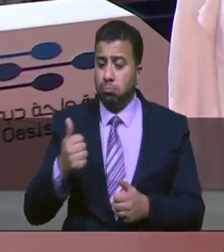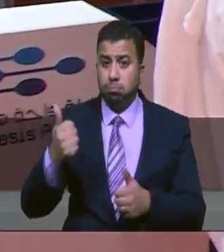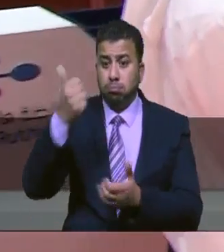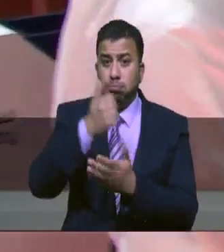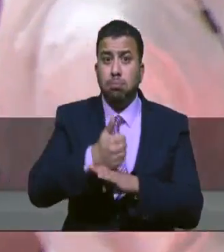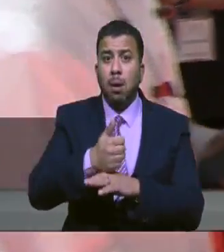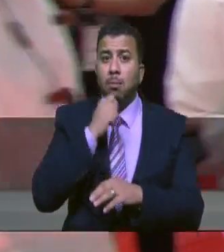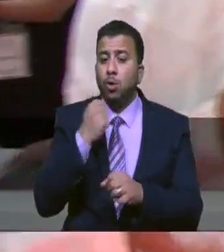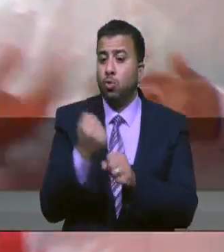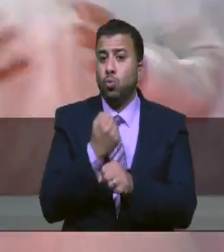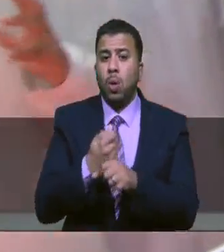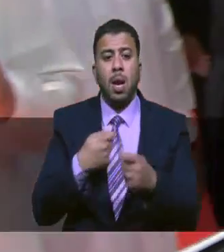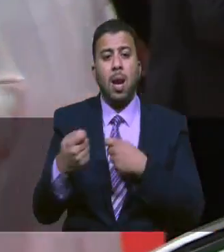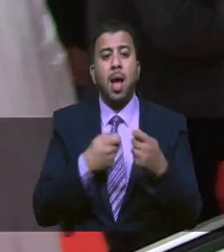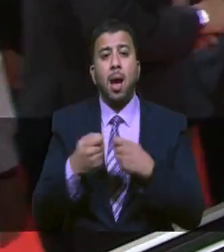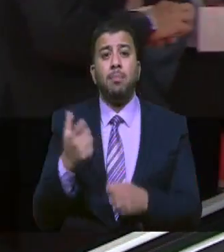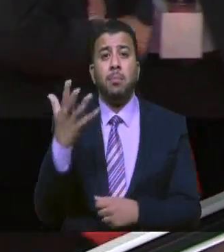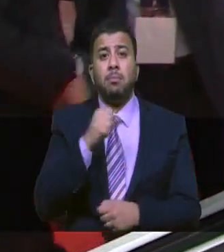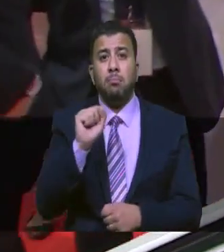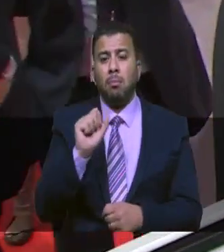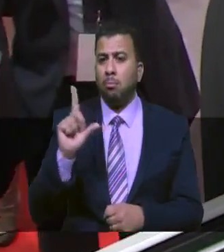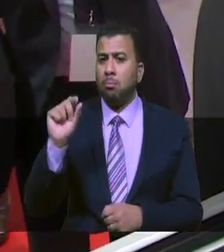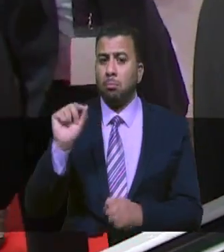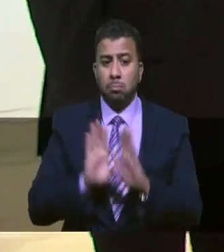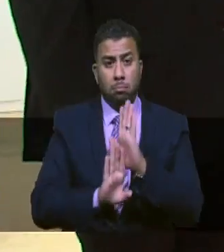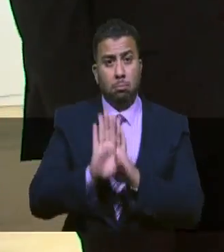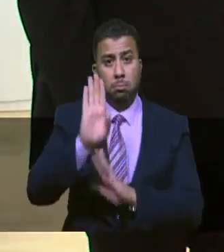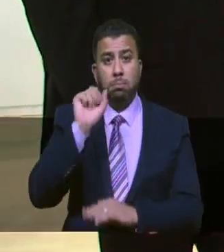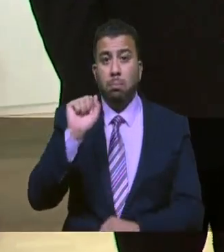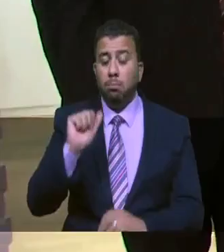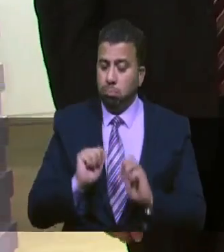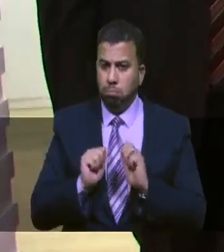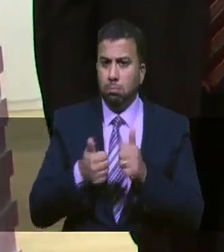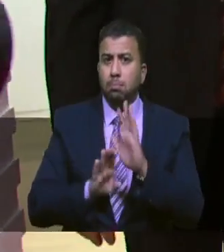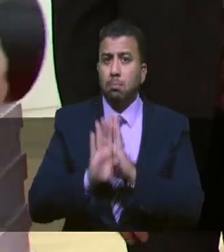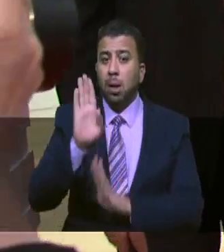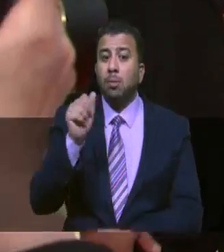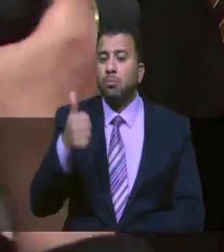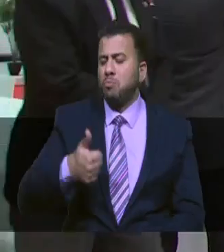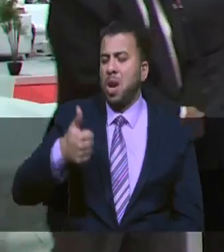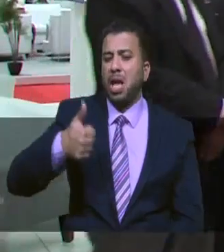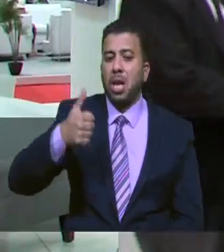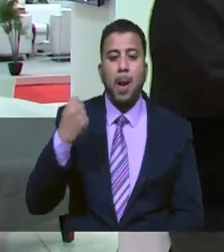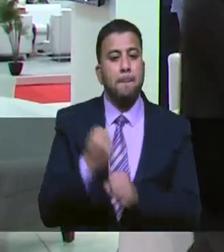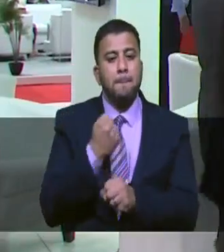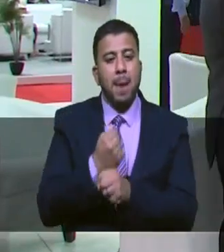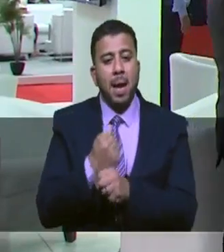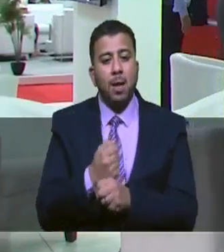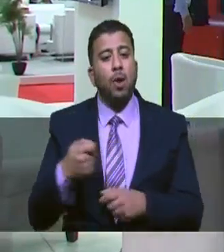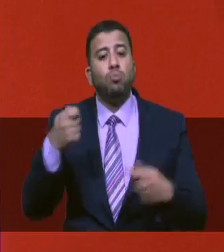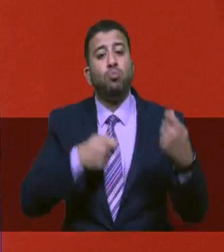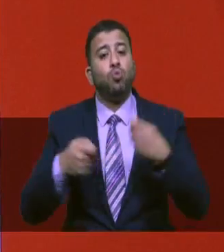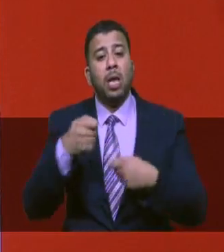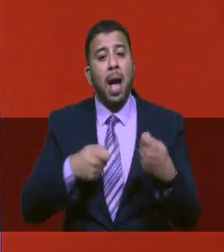في رفد سوق العمل بنخبة من الكفاءات البشرية المؤهلة لتحقيق النجاح المهني